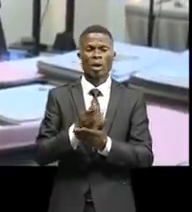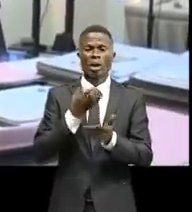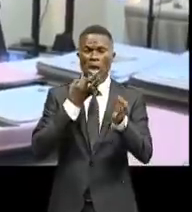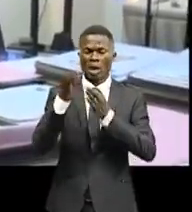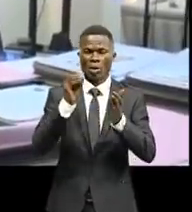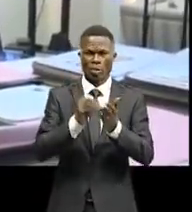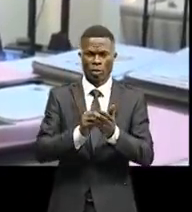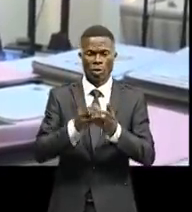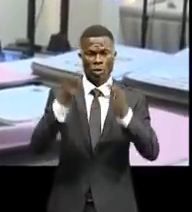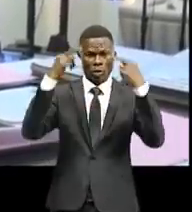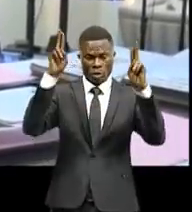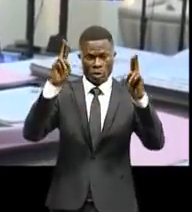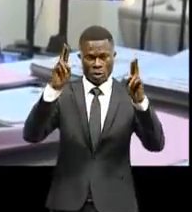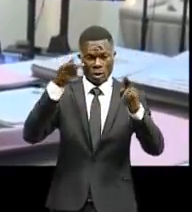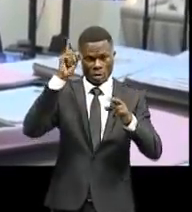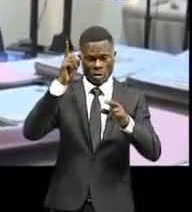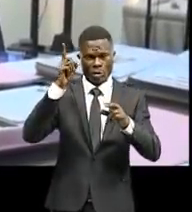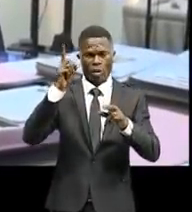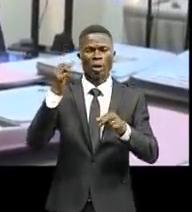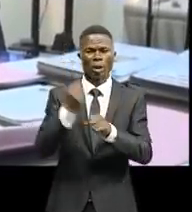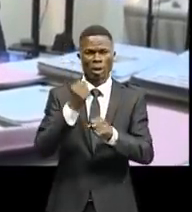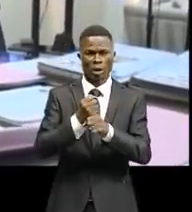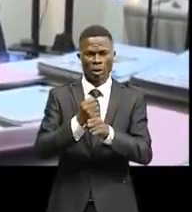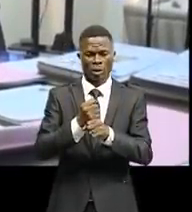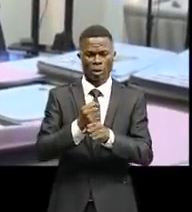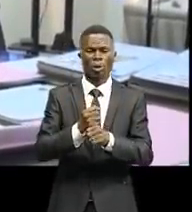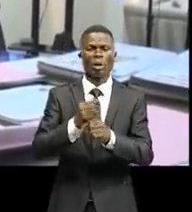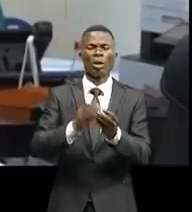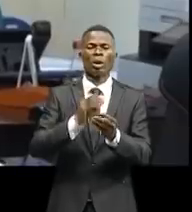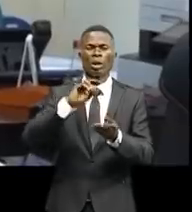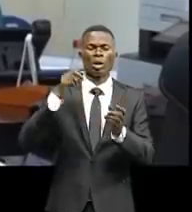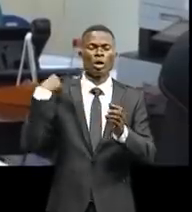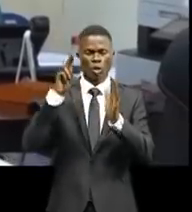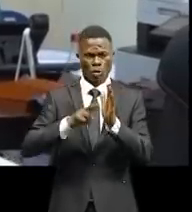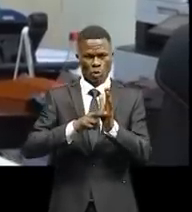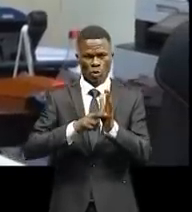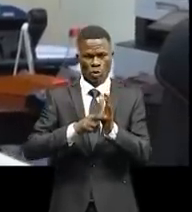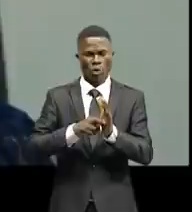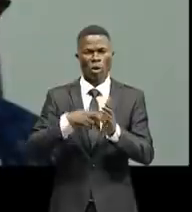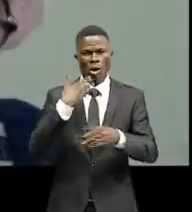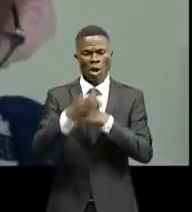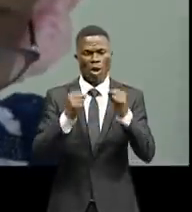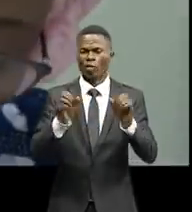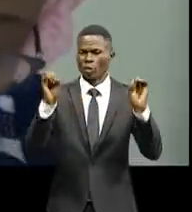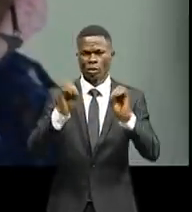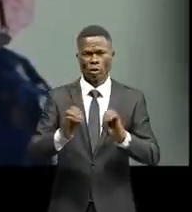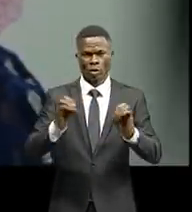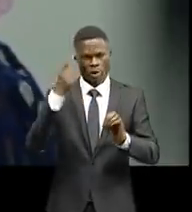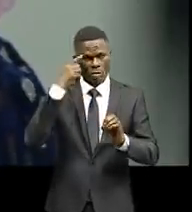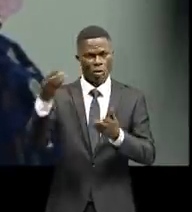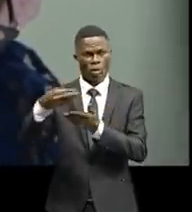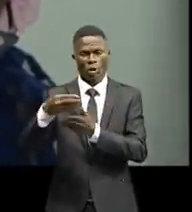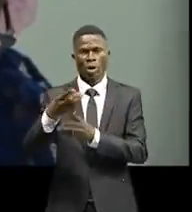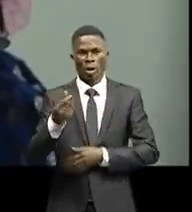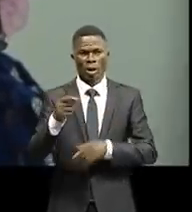précisé que la réussite de cette première est à mettre sur le compte du gouvernement qui n'a ménagé aucun effort pour mobiliser